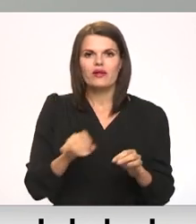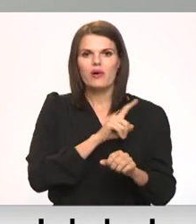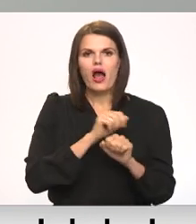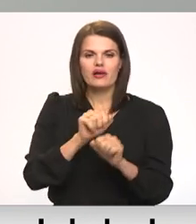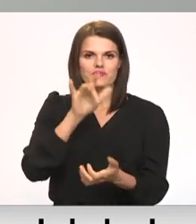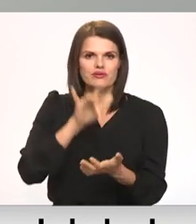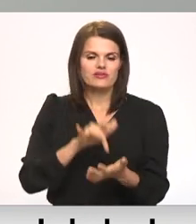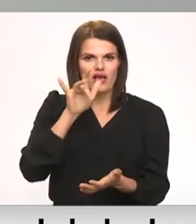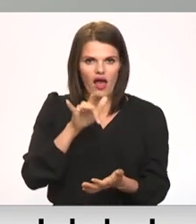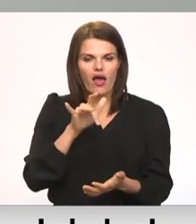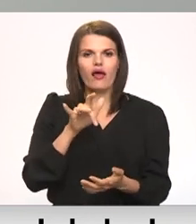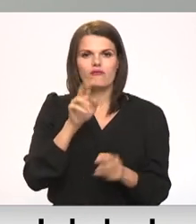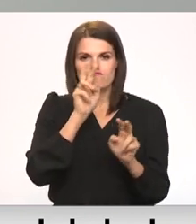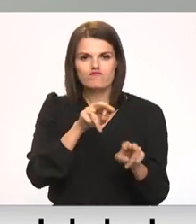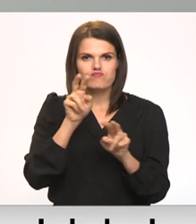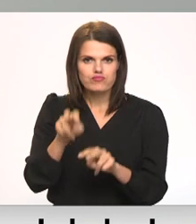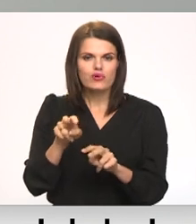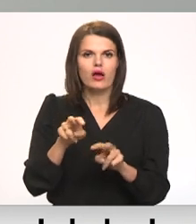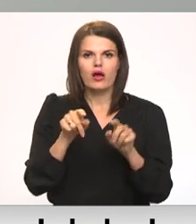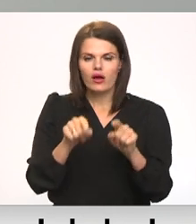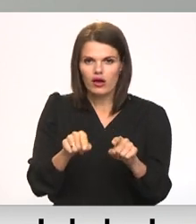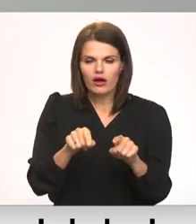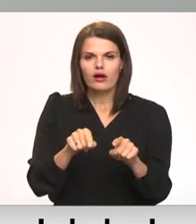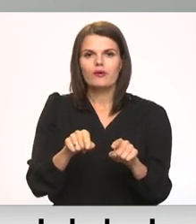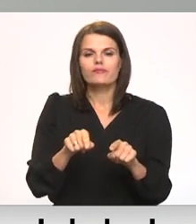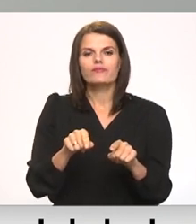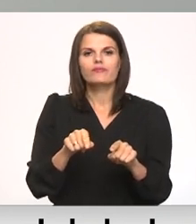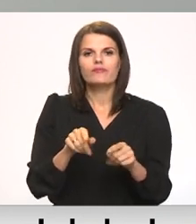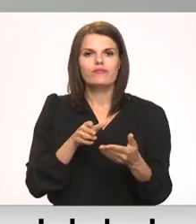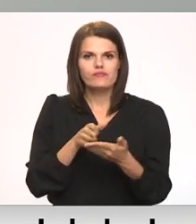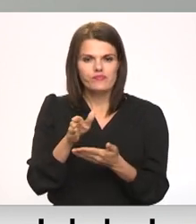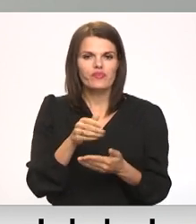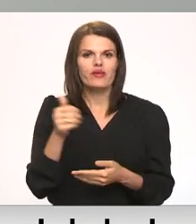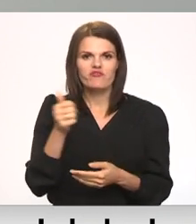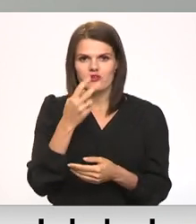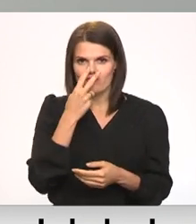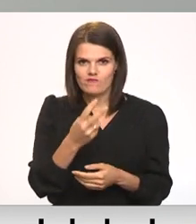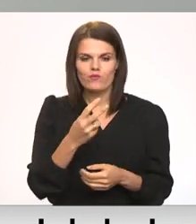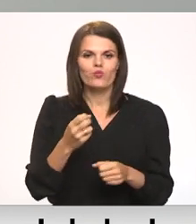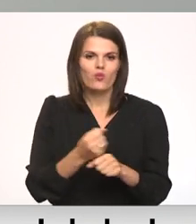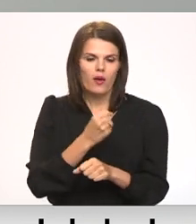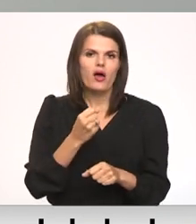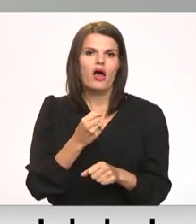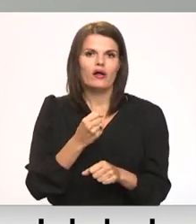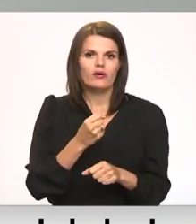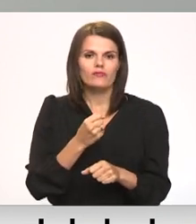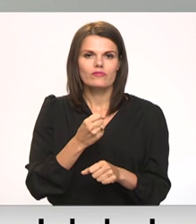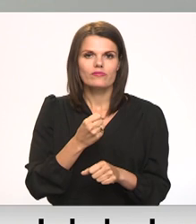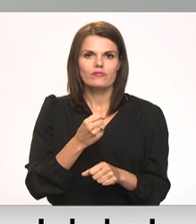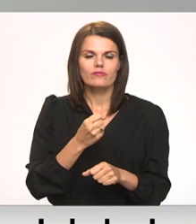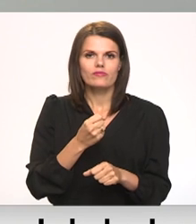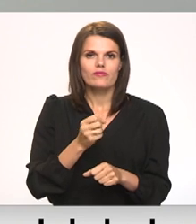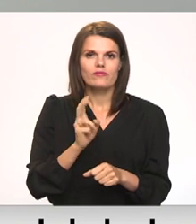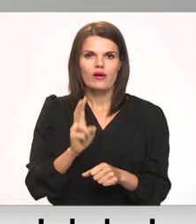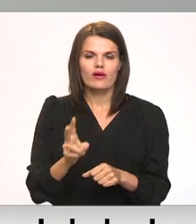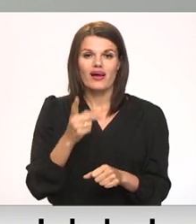centra puses, kas, teiksim, uzraugs, šī jautājuma un jomas, tad tika konstatēts, ka, nu, ka